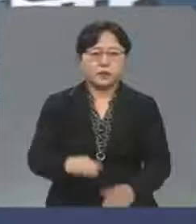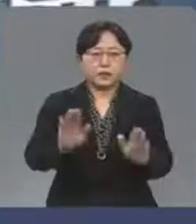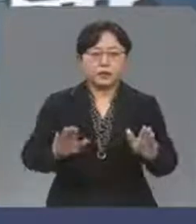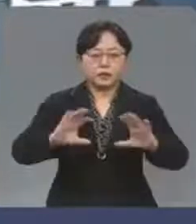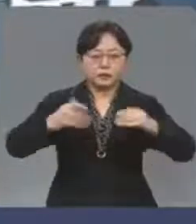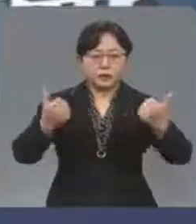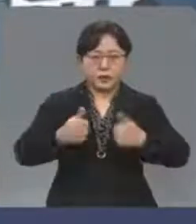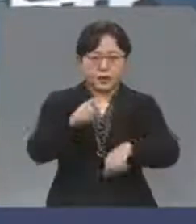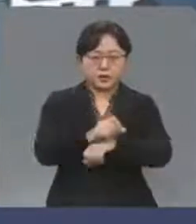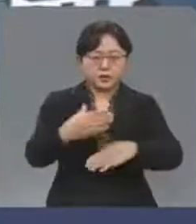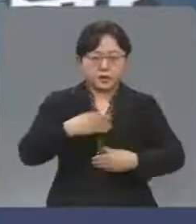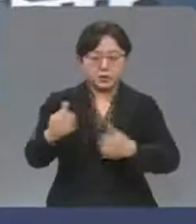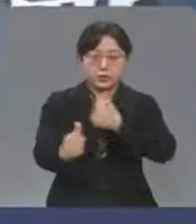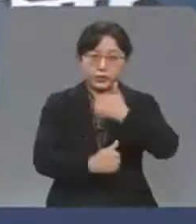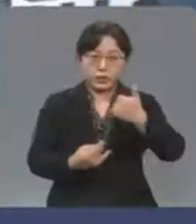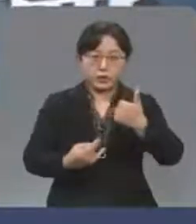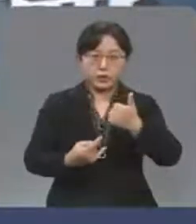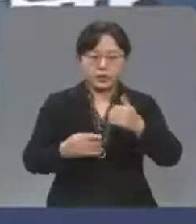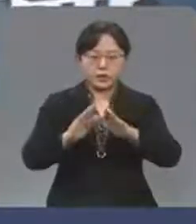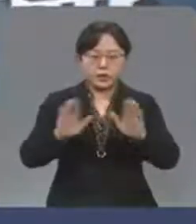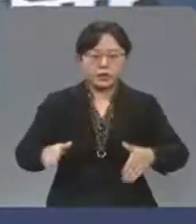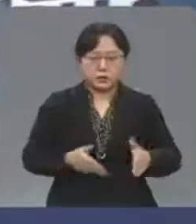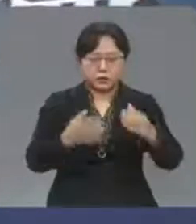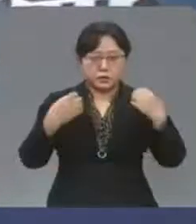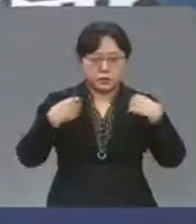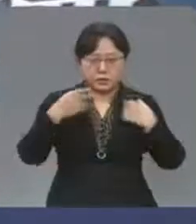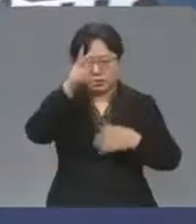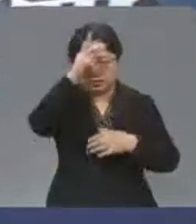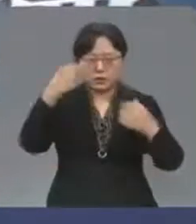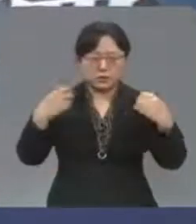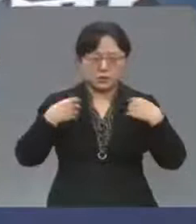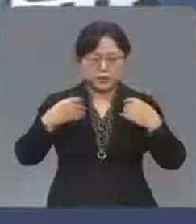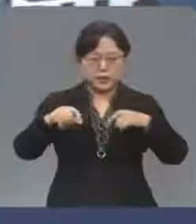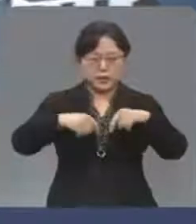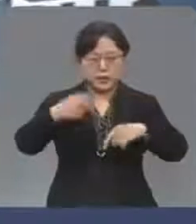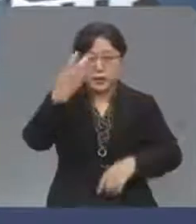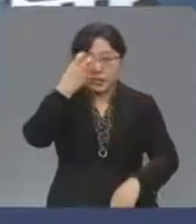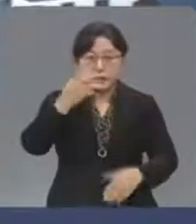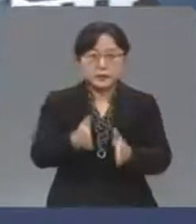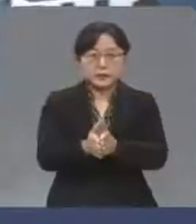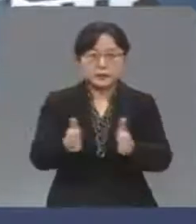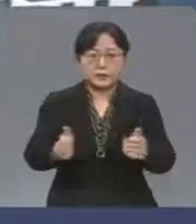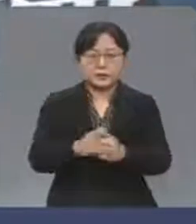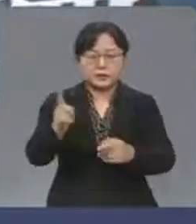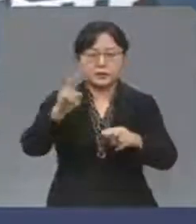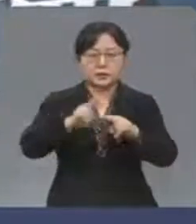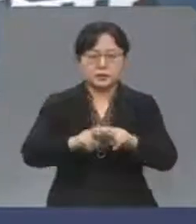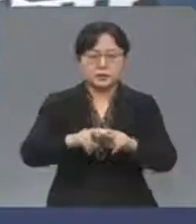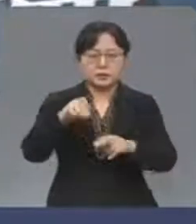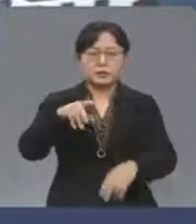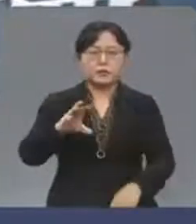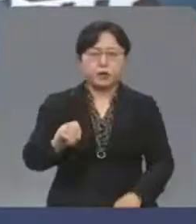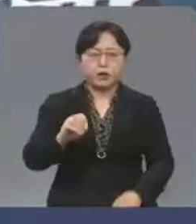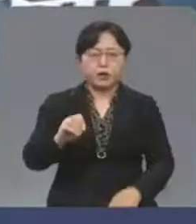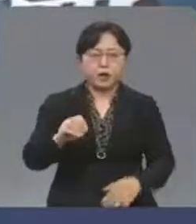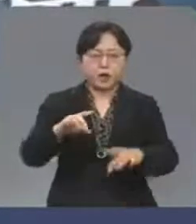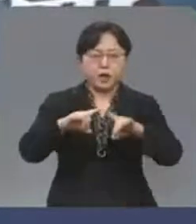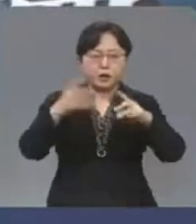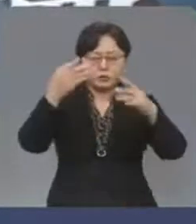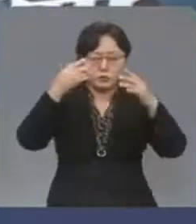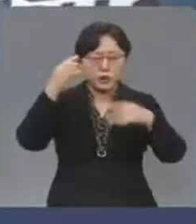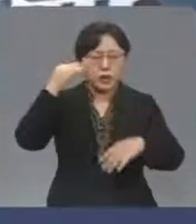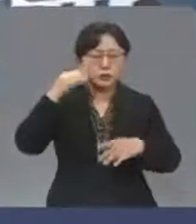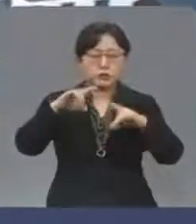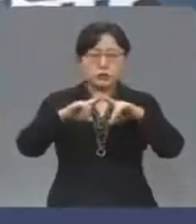오늘 국회 행정안전위원회가 전남도청과 전남경찰청을 상대로 국정감사를 진행했습니다. 이 자리에서 부영의 한전공대